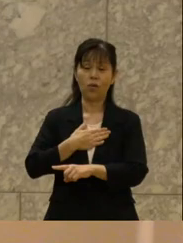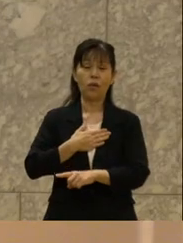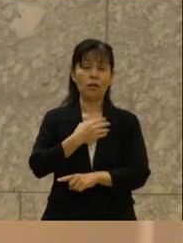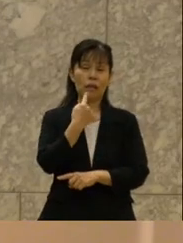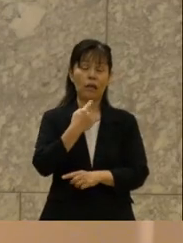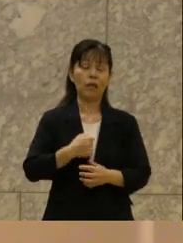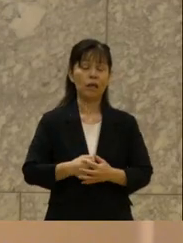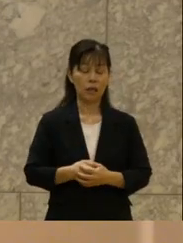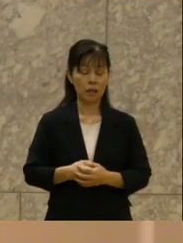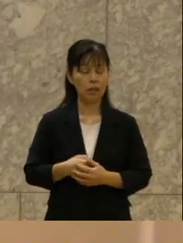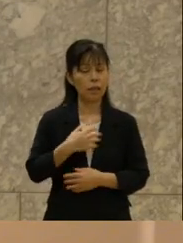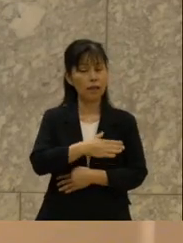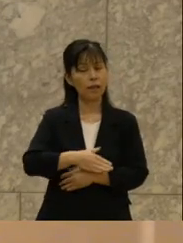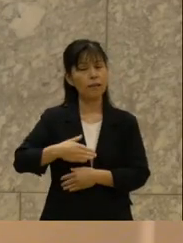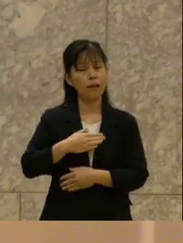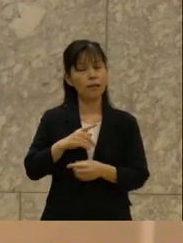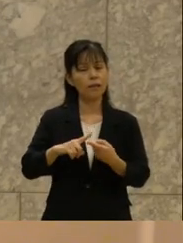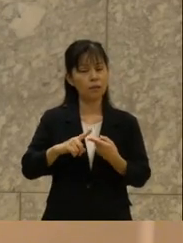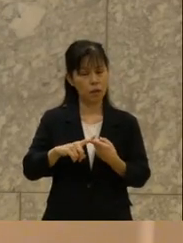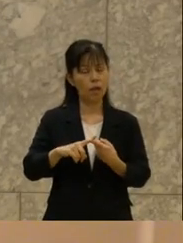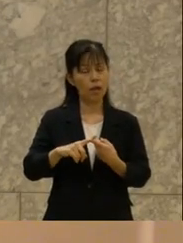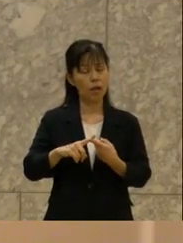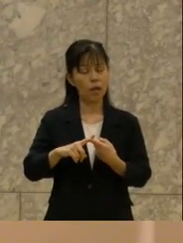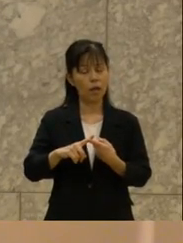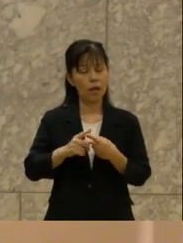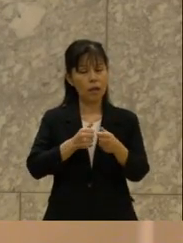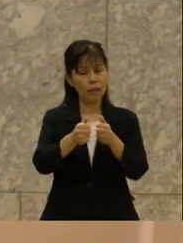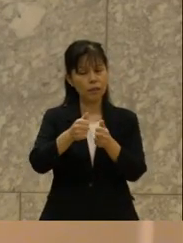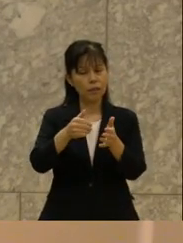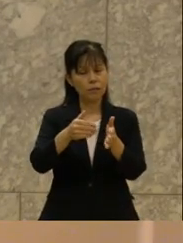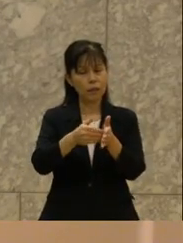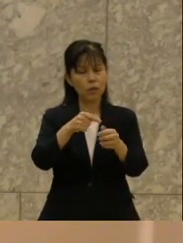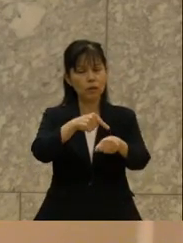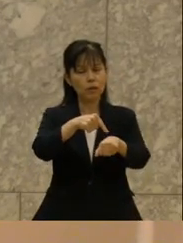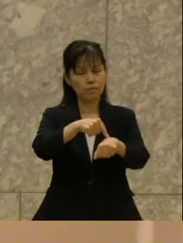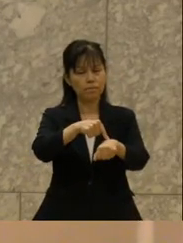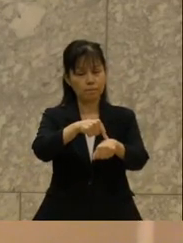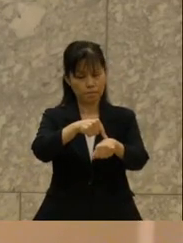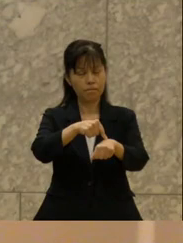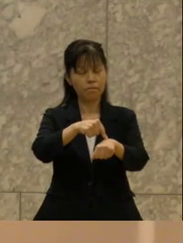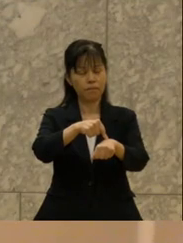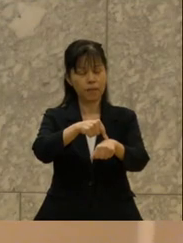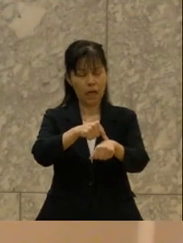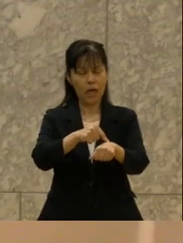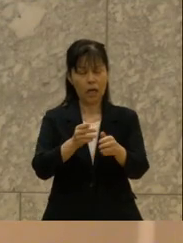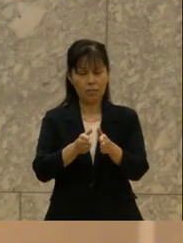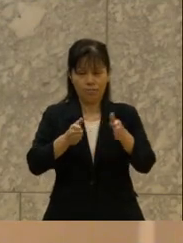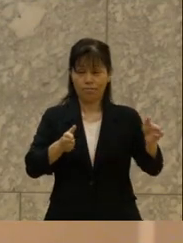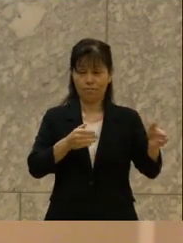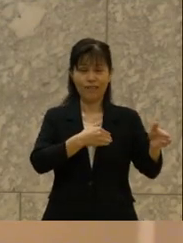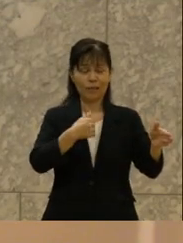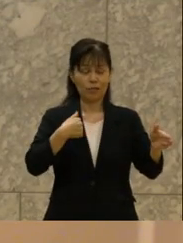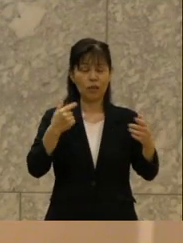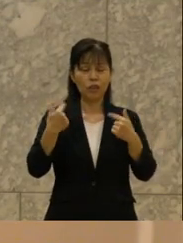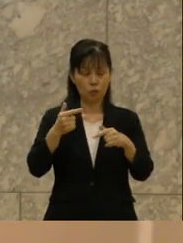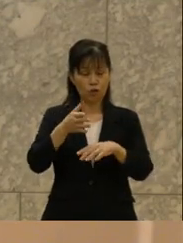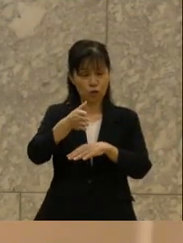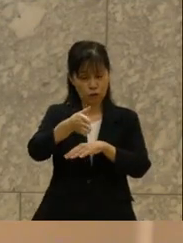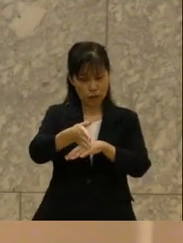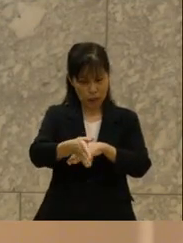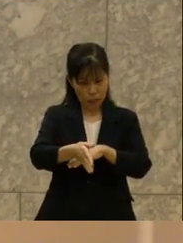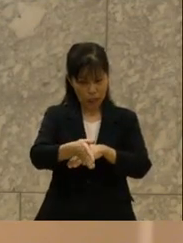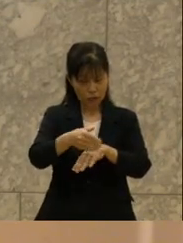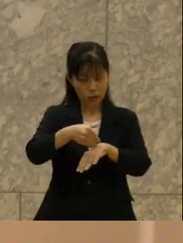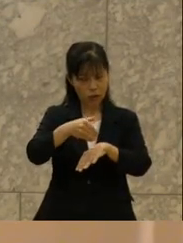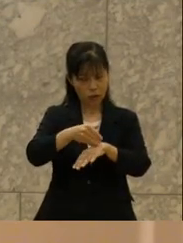その体的にもそのレースまでの時間がすごく開けれるというかいつもだったら夕方にやる練習を